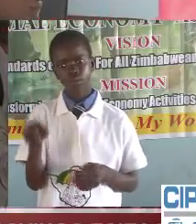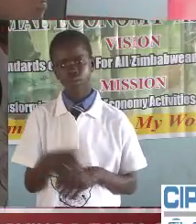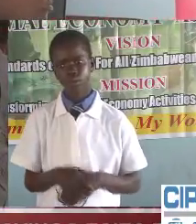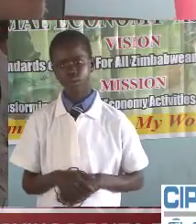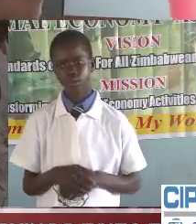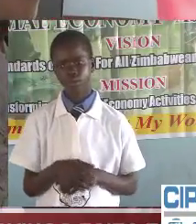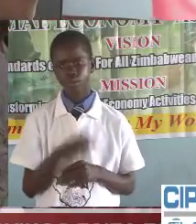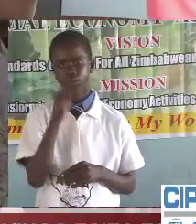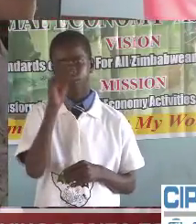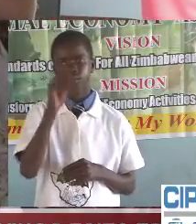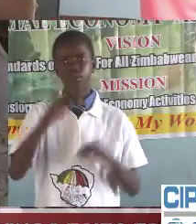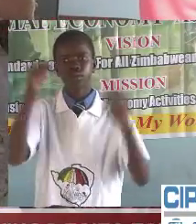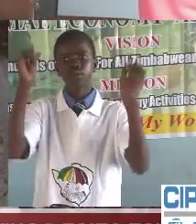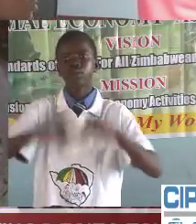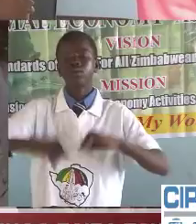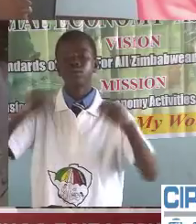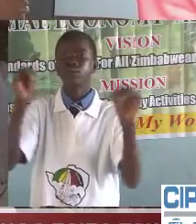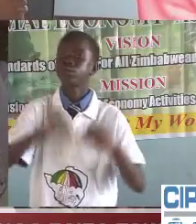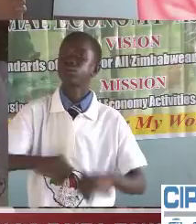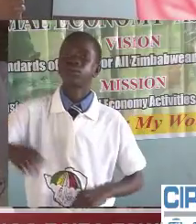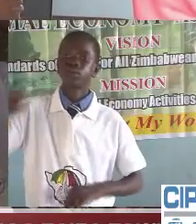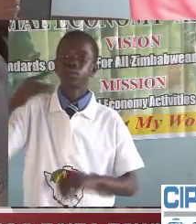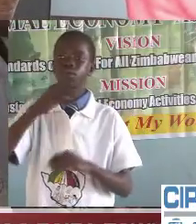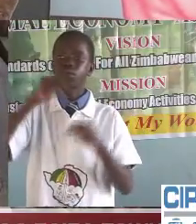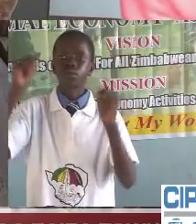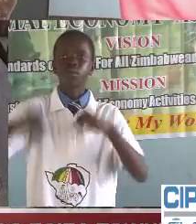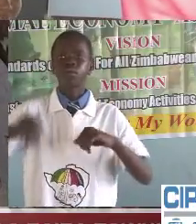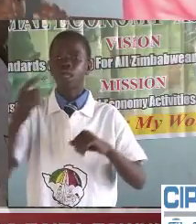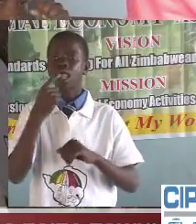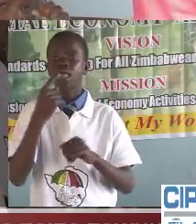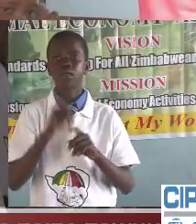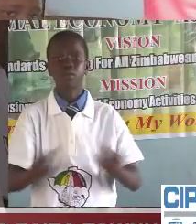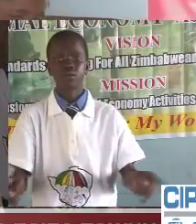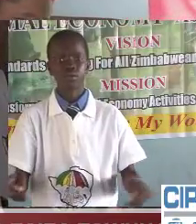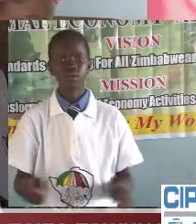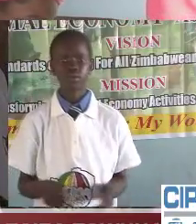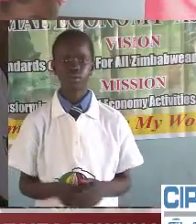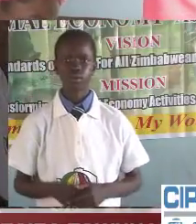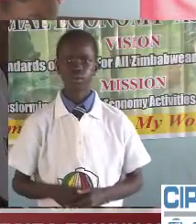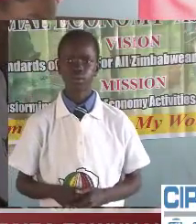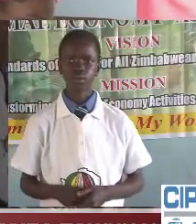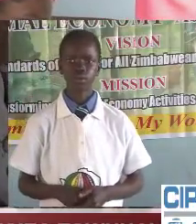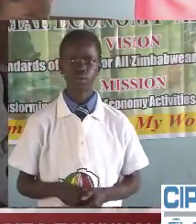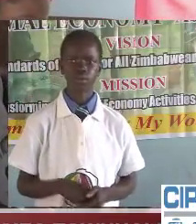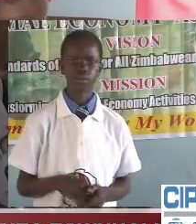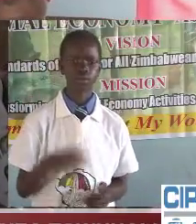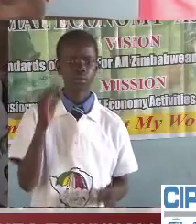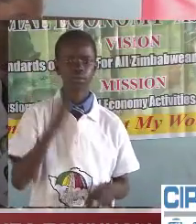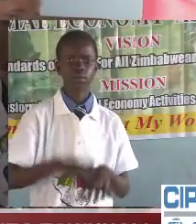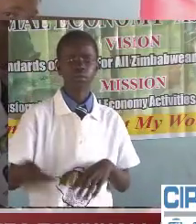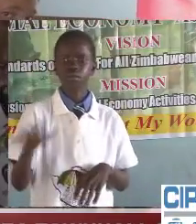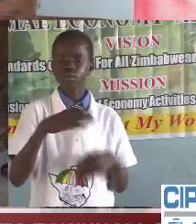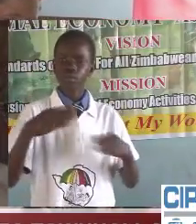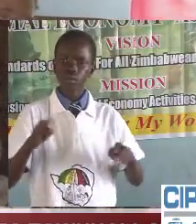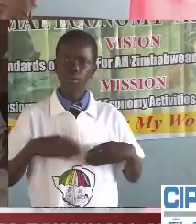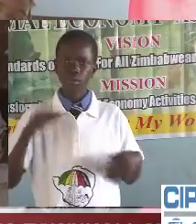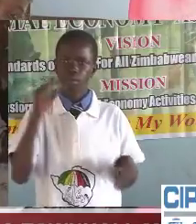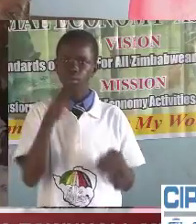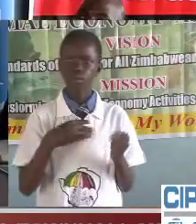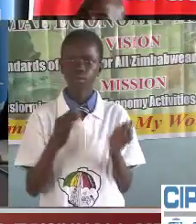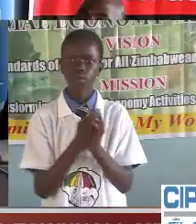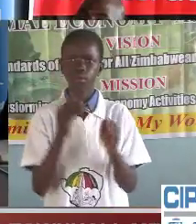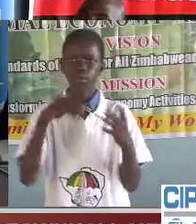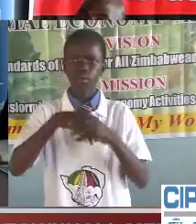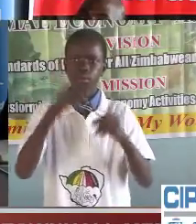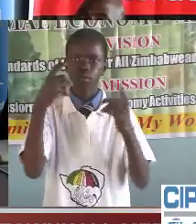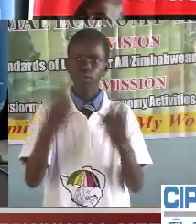pane kuti munhu anochera mvura kuchibhoro. Mvura yekubhoro is contaminated, tinogona kuzita disaster yekuti tozoita madisease. Saka tinonogara